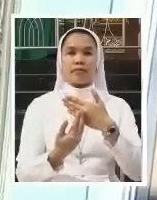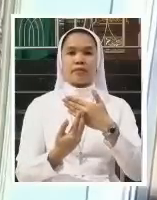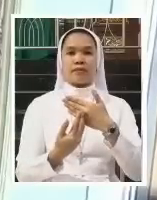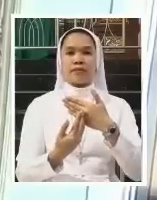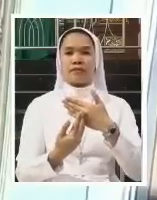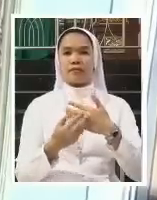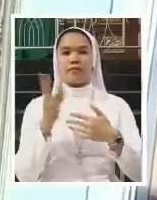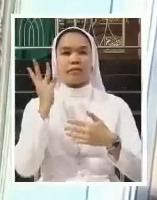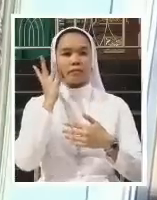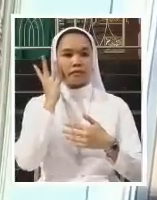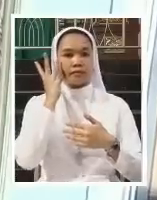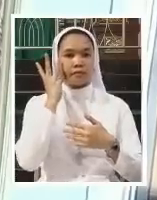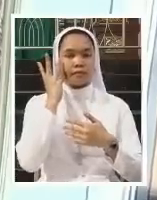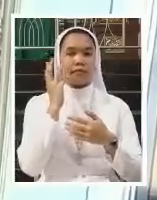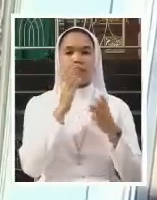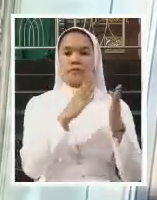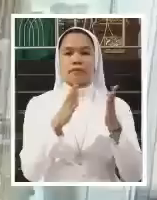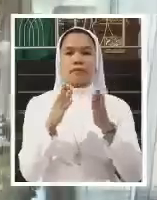mga atang.